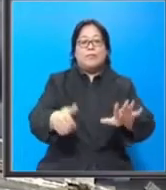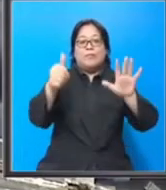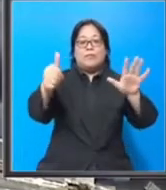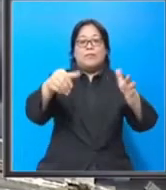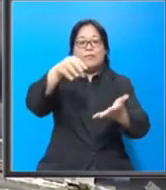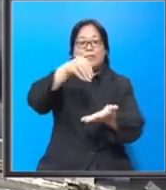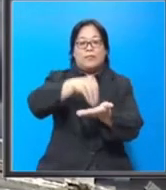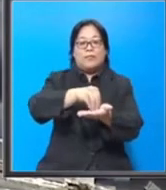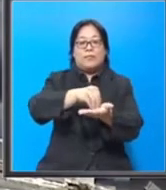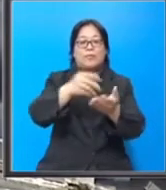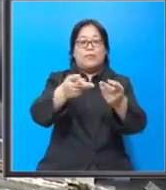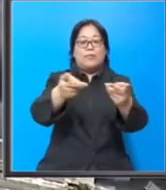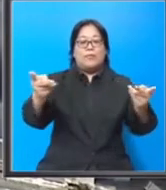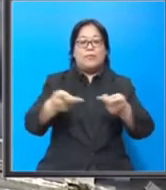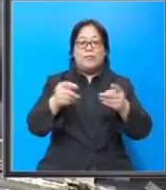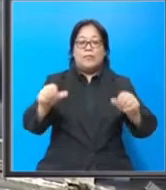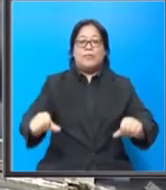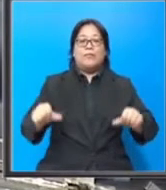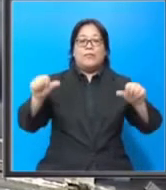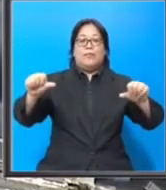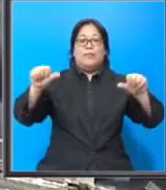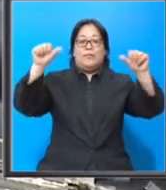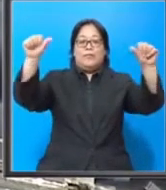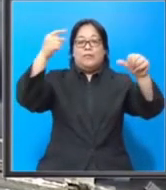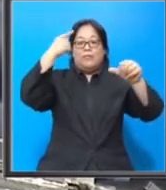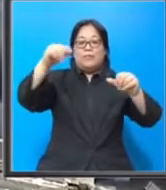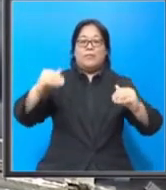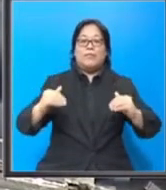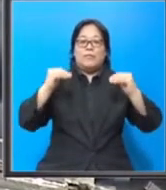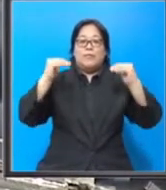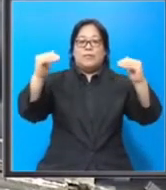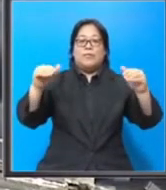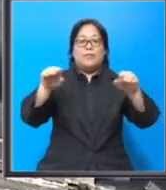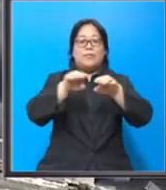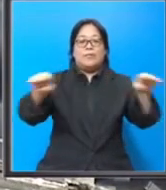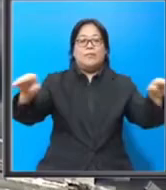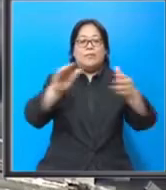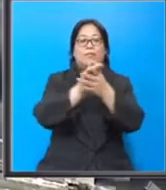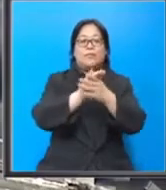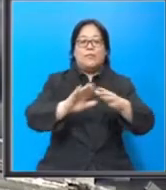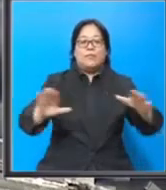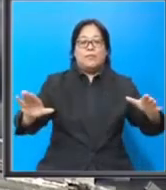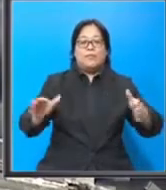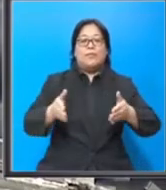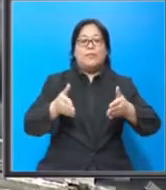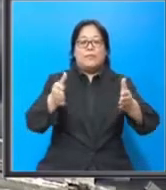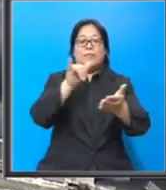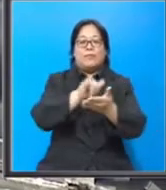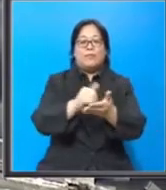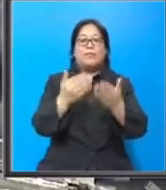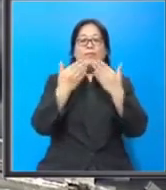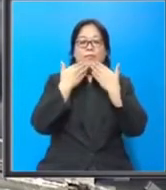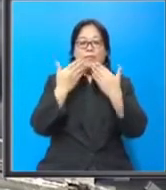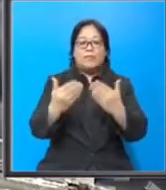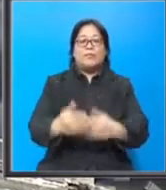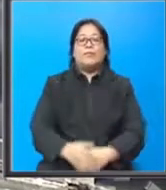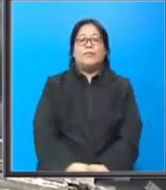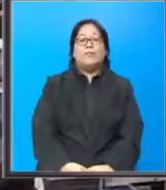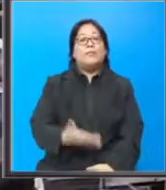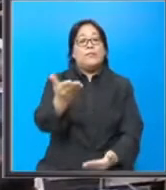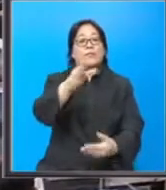lokasi untuk di naik taraf bagi meningkatkan tahap keselamatan tidak luar dikenakan